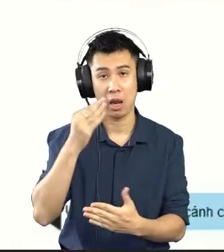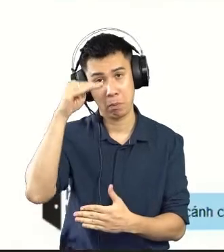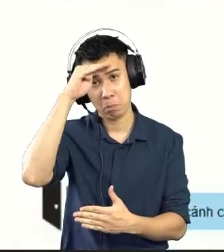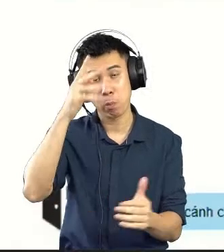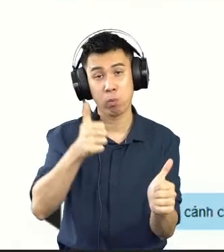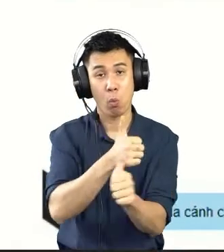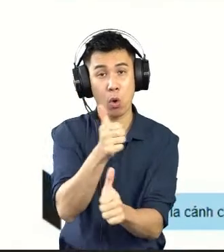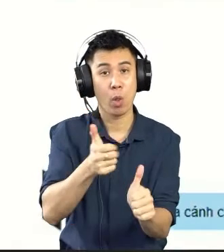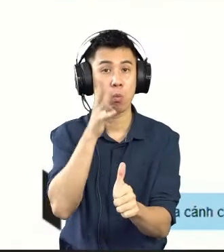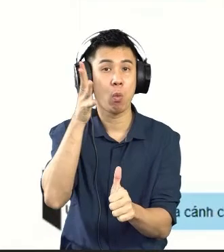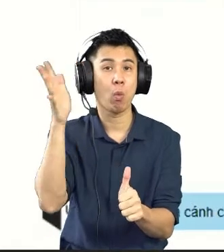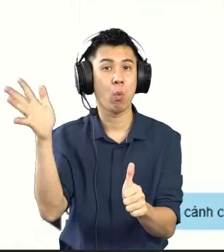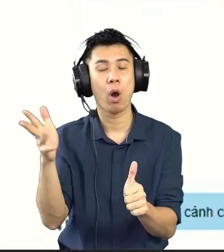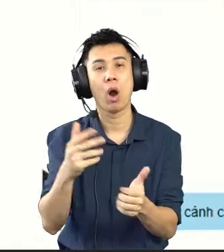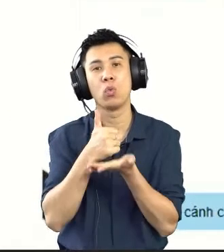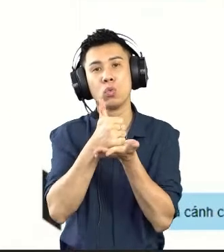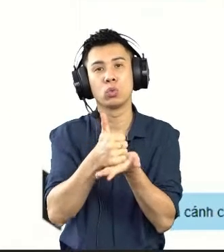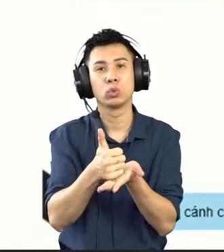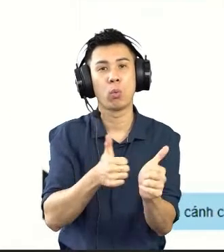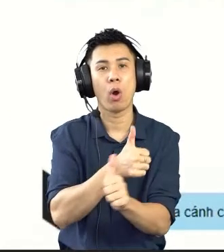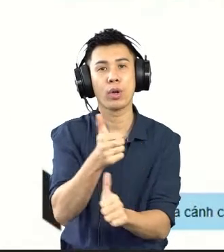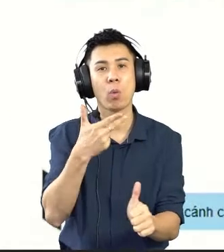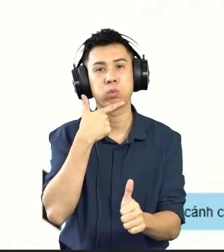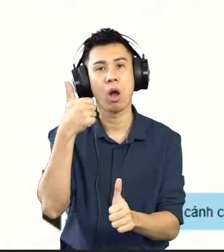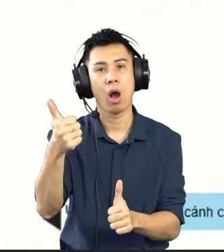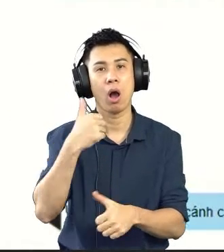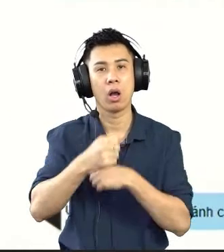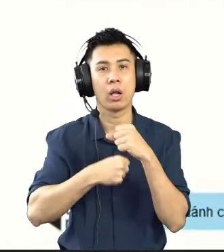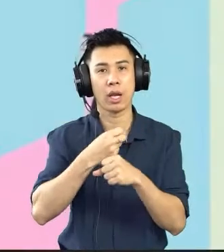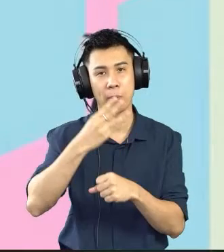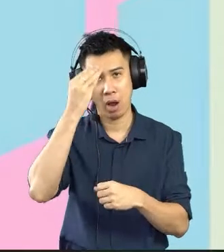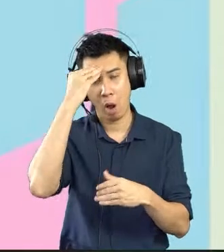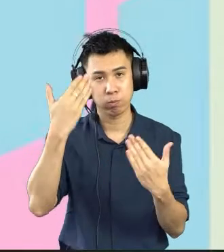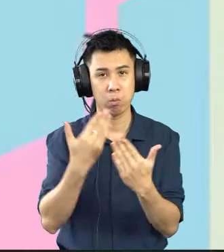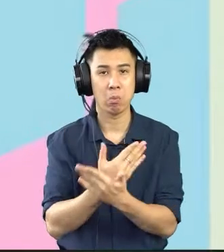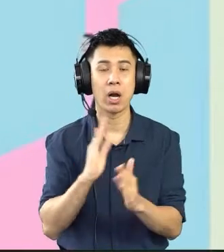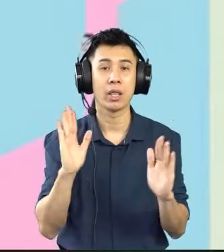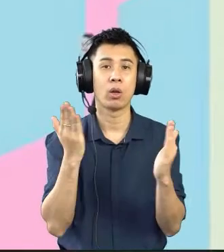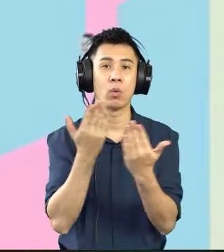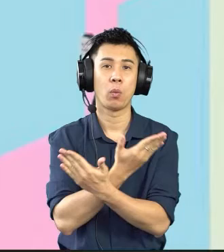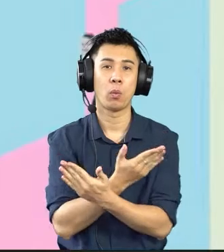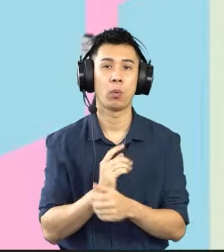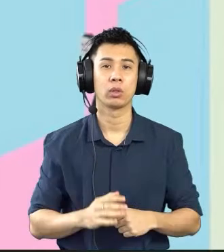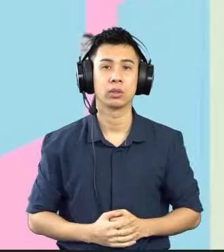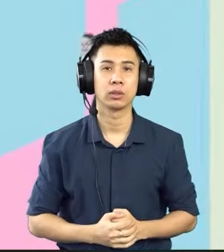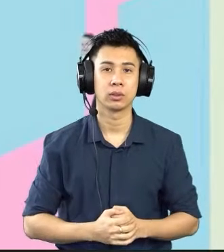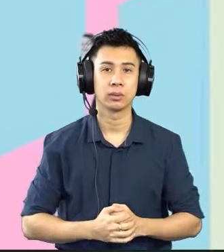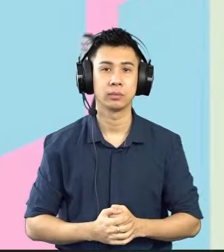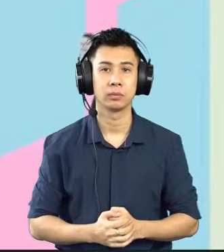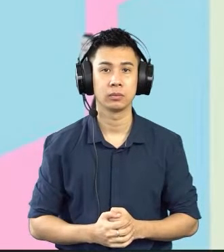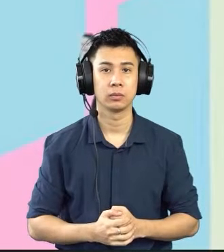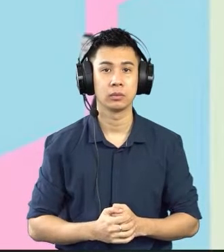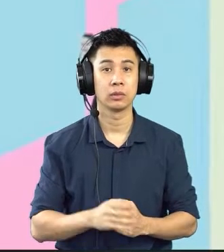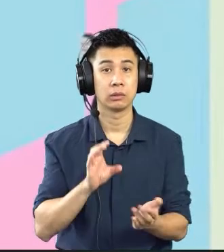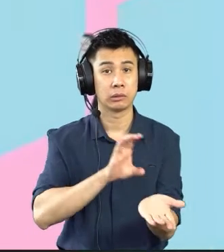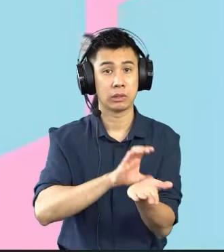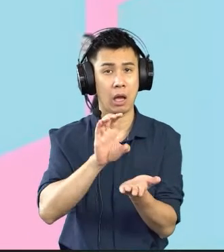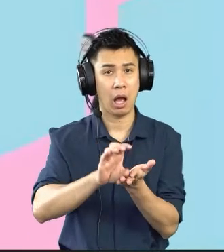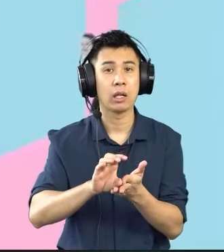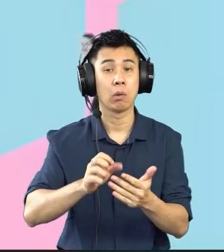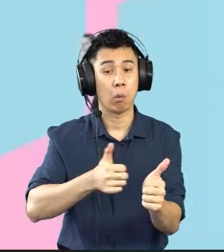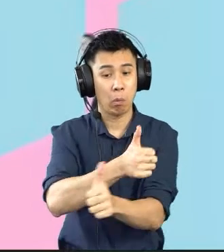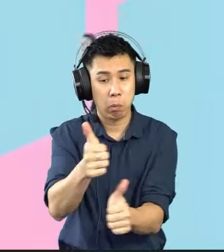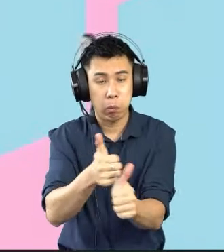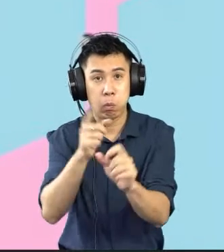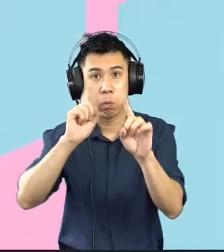động này thì Hear Us Now sẽ giúp chuẩn bị tốt hơn cho các bạn cho năm học mới với nhiều sự thay đổi. Vậy thì tại sao bọn em tin rằng Hear Us Now có thể thành công cho những chuỗi hoạt động